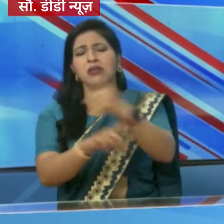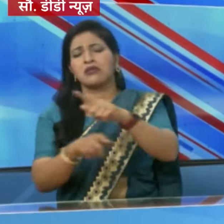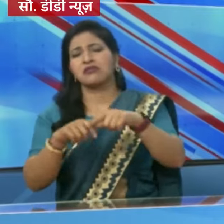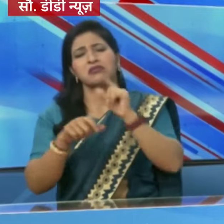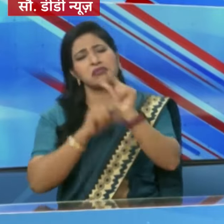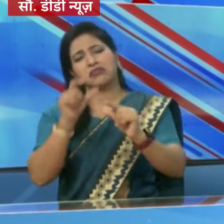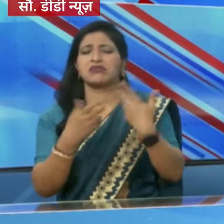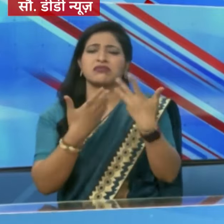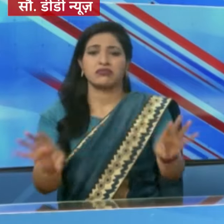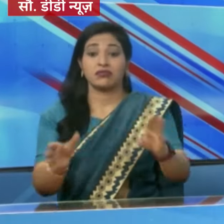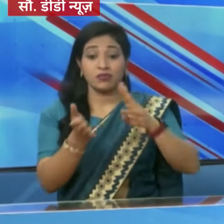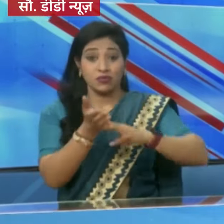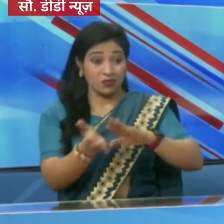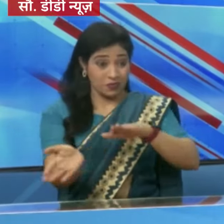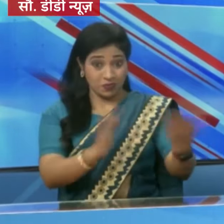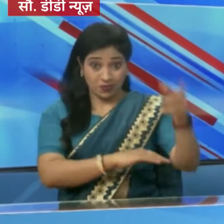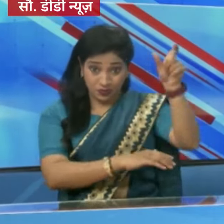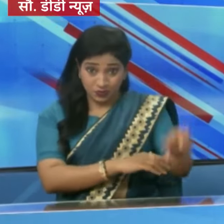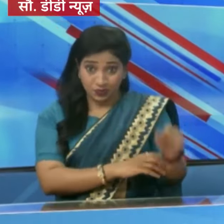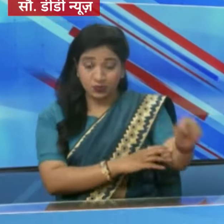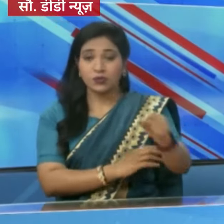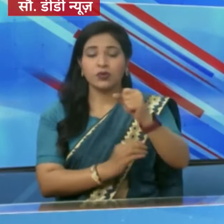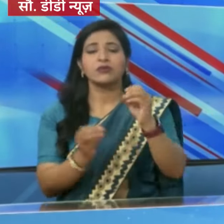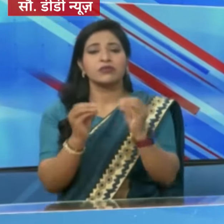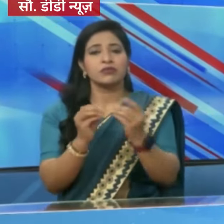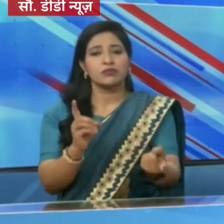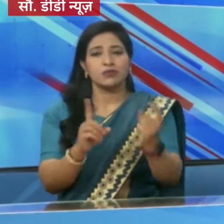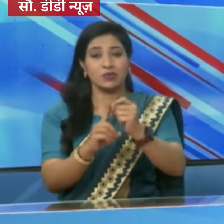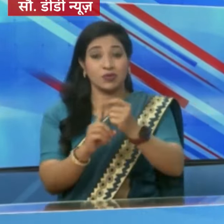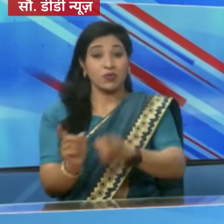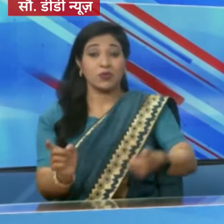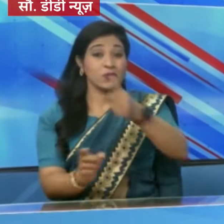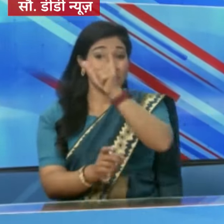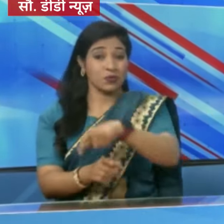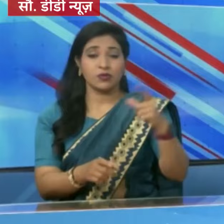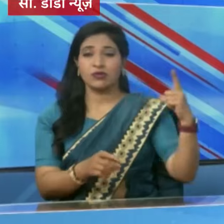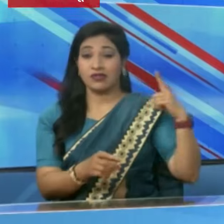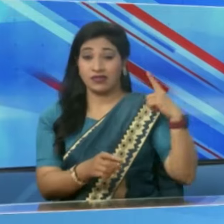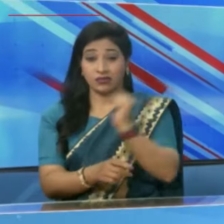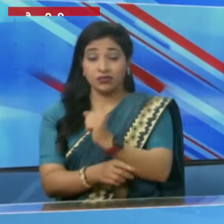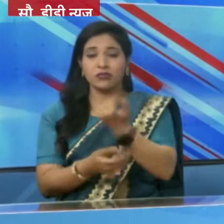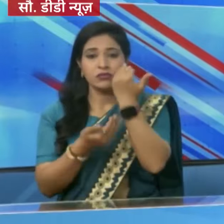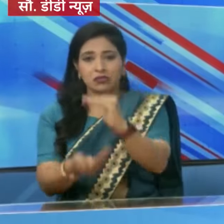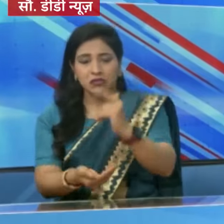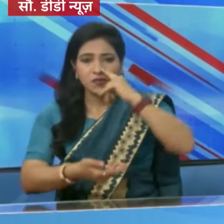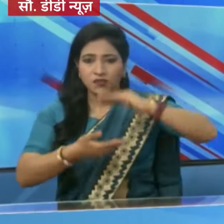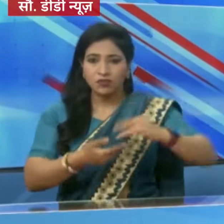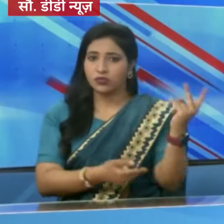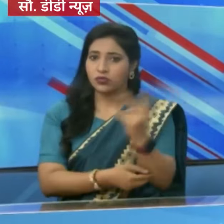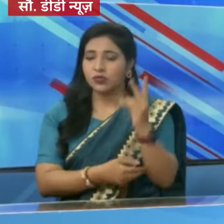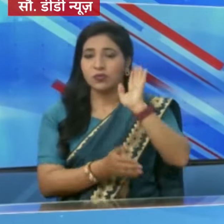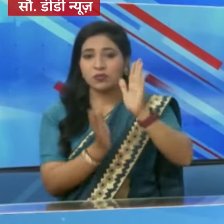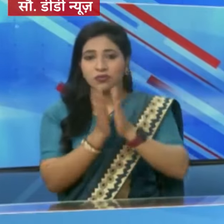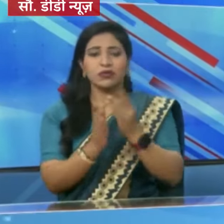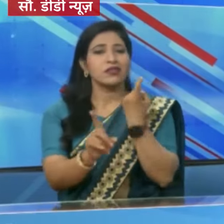मुख्तार की मौत के बाद बीजेपी के दिवंगत विधायक कृष्णानंद राय की पत्नी और बेटे ने काशी विश्वनाथ मंदिर